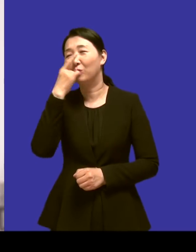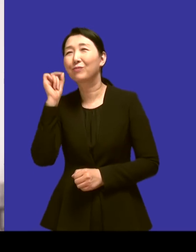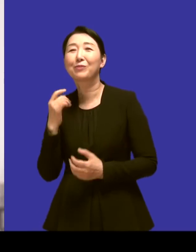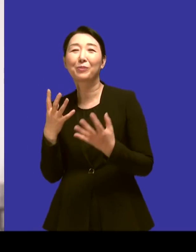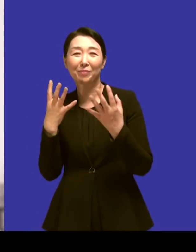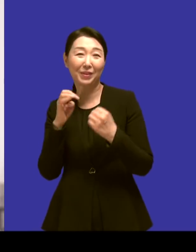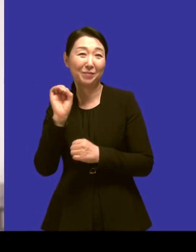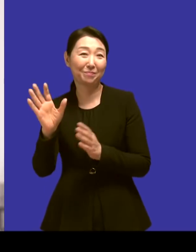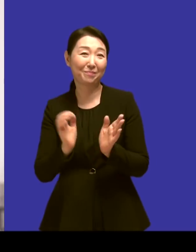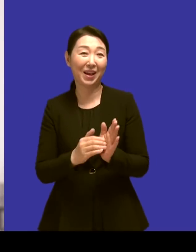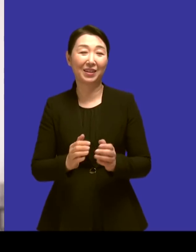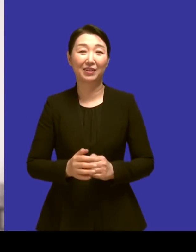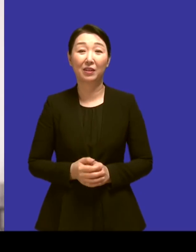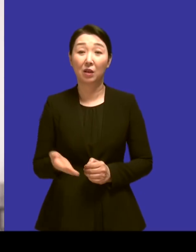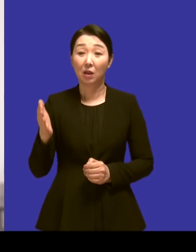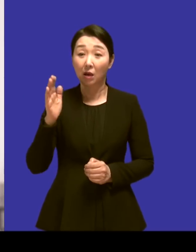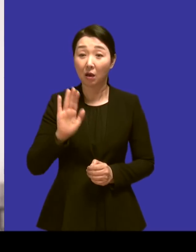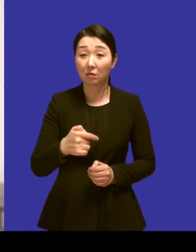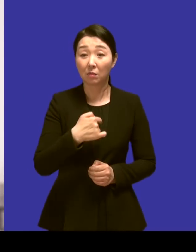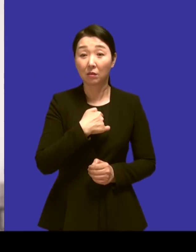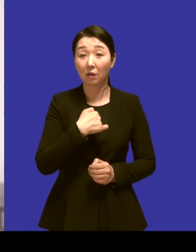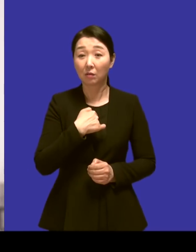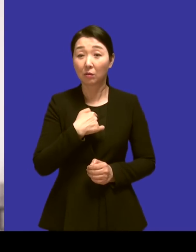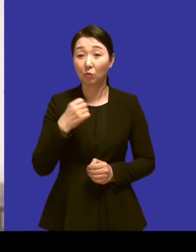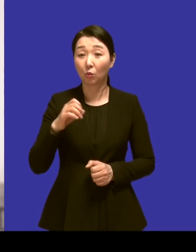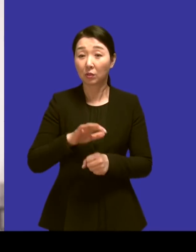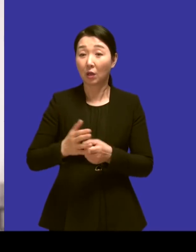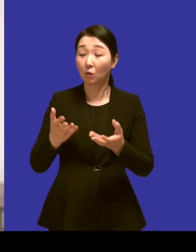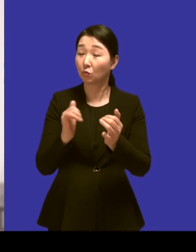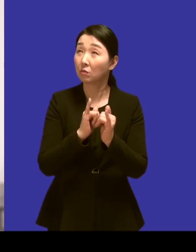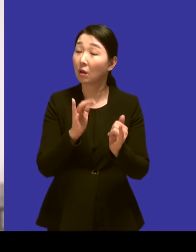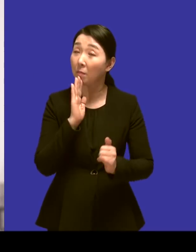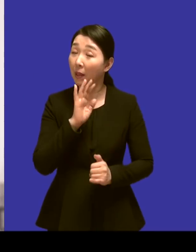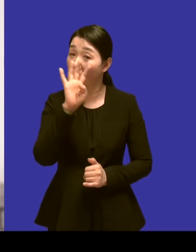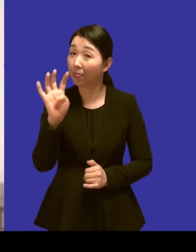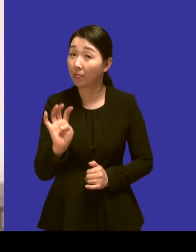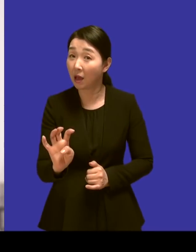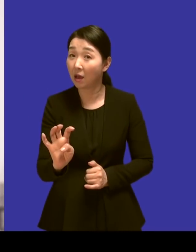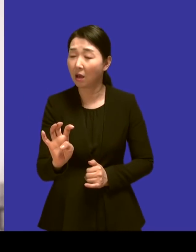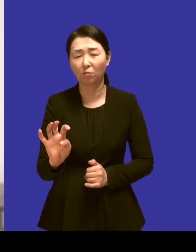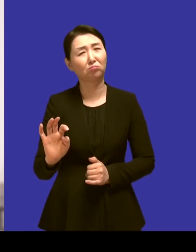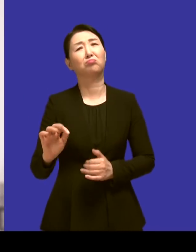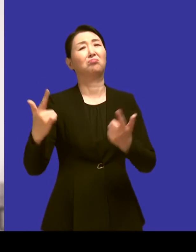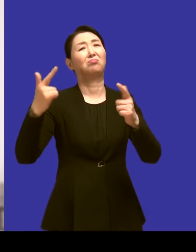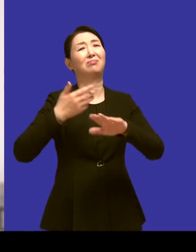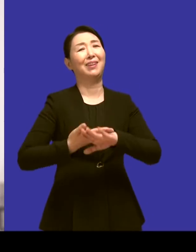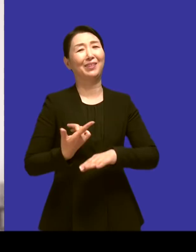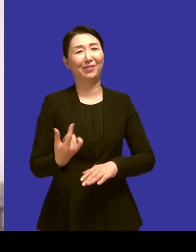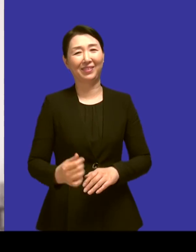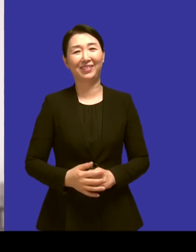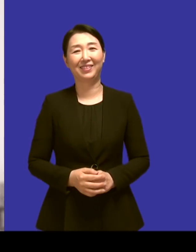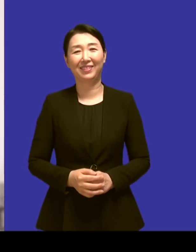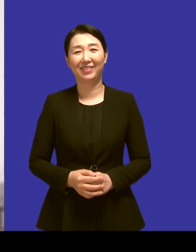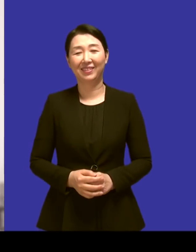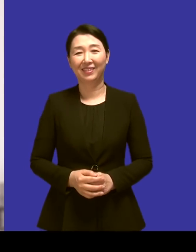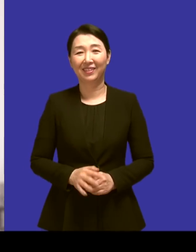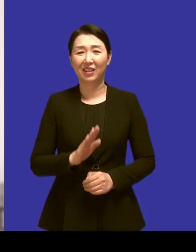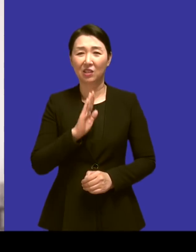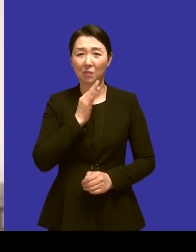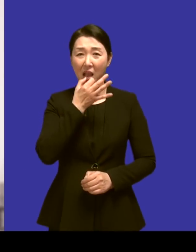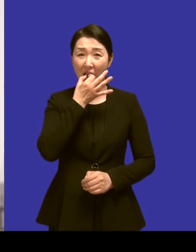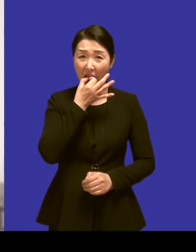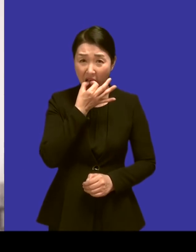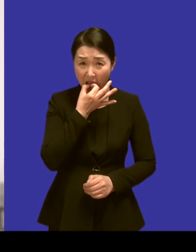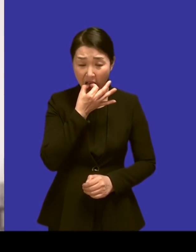결핍이 있다고 아까도 계속 얘기를 했는데 예. 막상 저는 또 사랑을 주는 사람인가 생각해보면 그렇지 않더라고요. 그러니까 저는 진짜